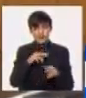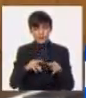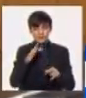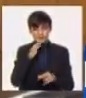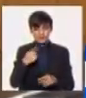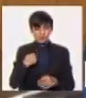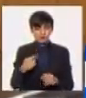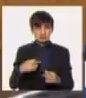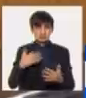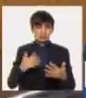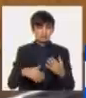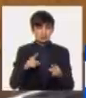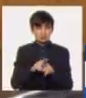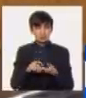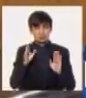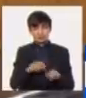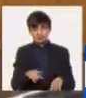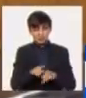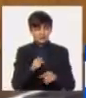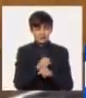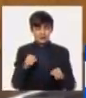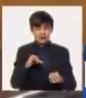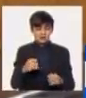должны расслабляться и мы не должны